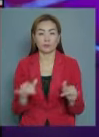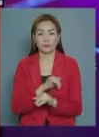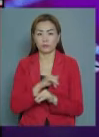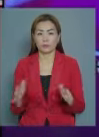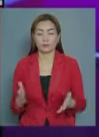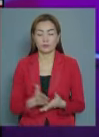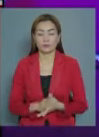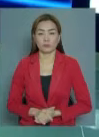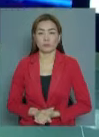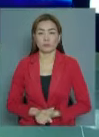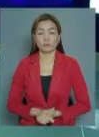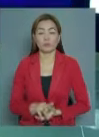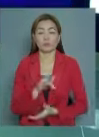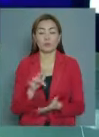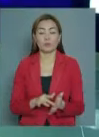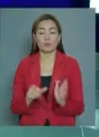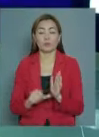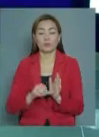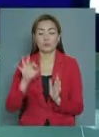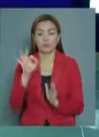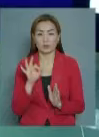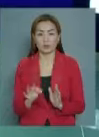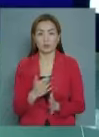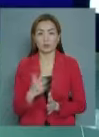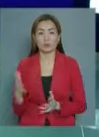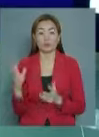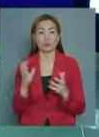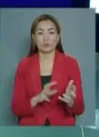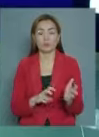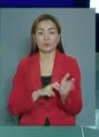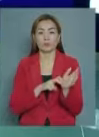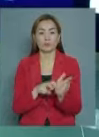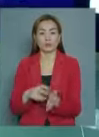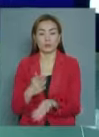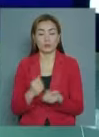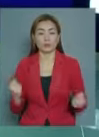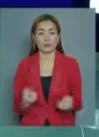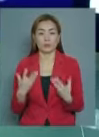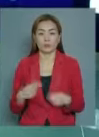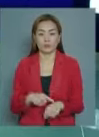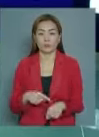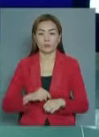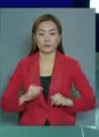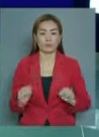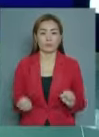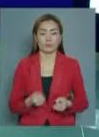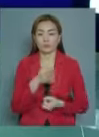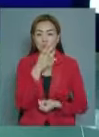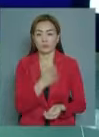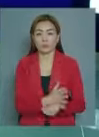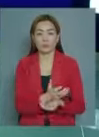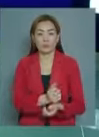қоғам талқысына түсті. Қаламыздың 60%-ға жуығы автобуспен қатынайды. Қытымыр қыстың суығы денеден өтіп тұрған шақта